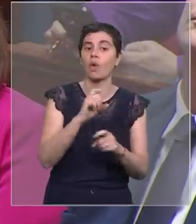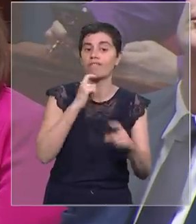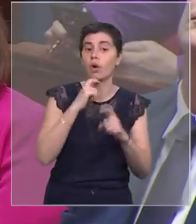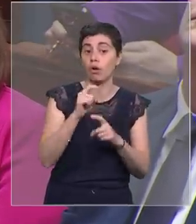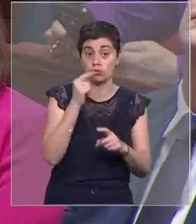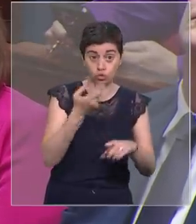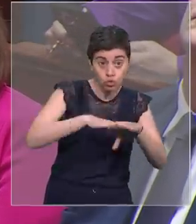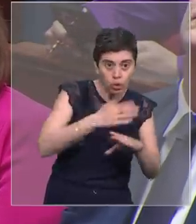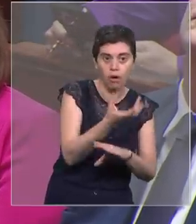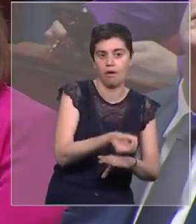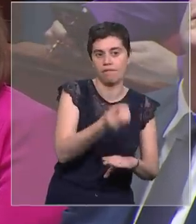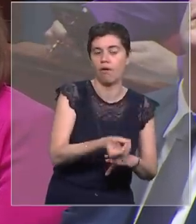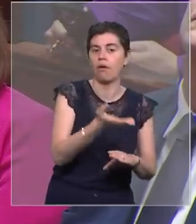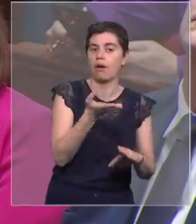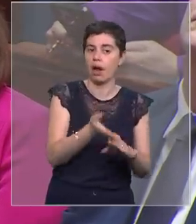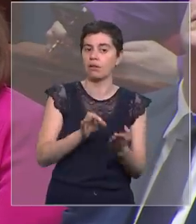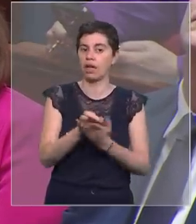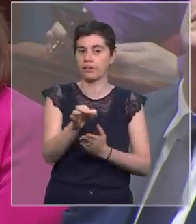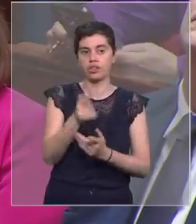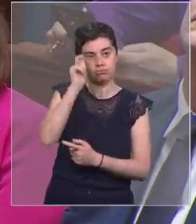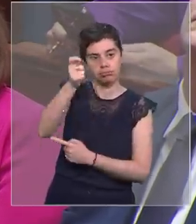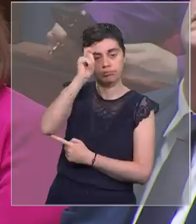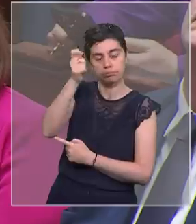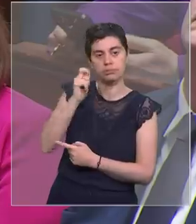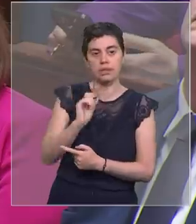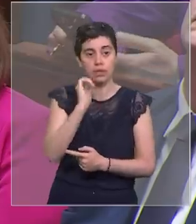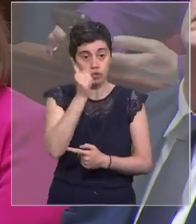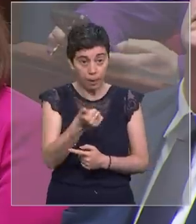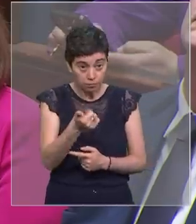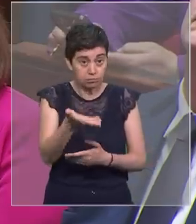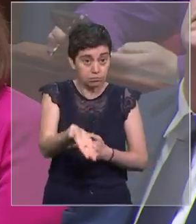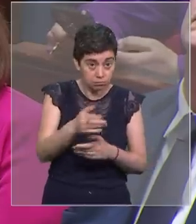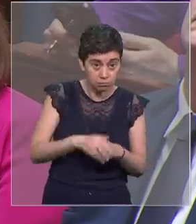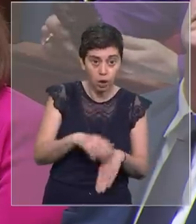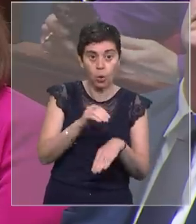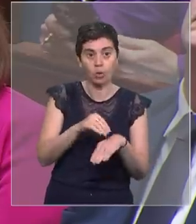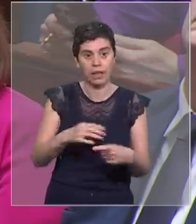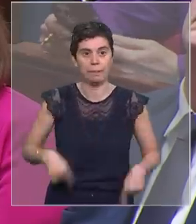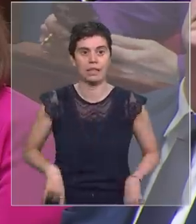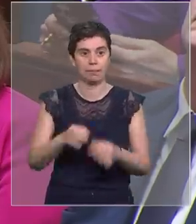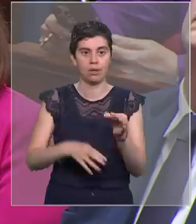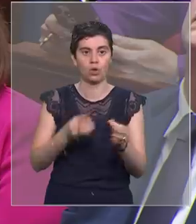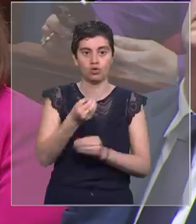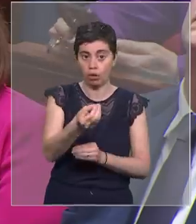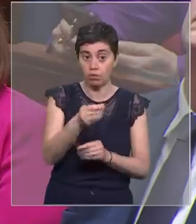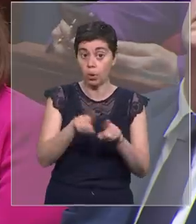aux enfants a été saluée. J'en ferai un bilan demain en Conseil des ministres et je donnerai évidemment des perspectives puisque nous